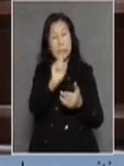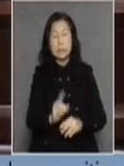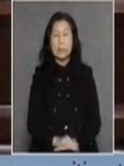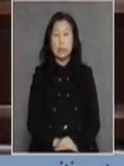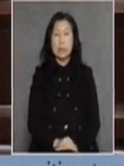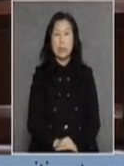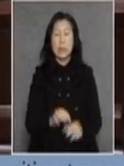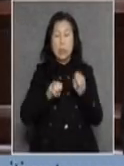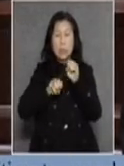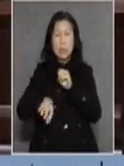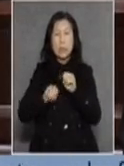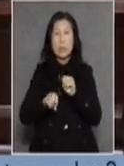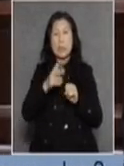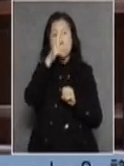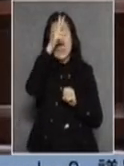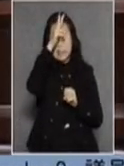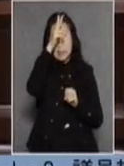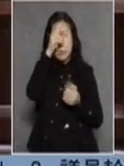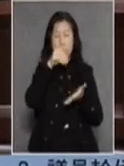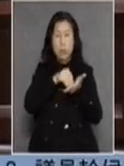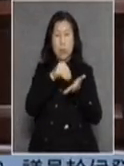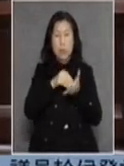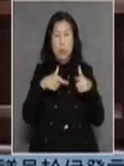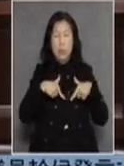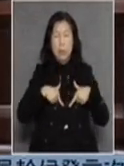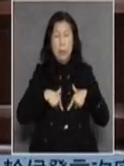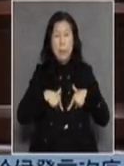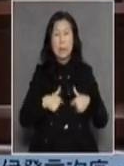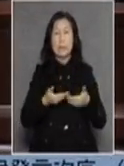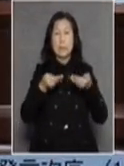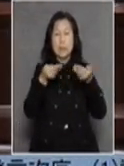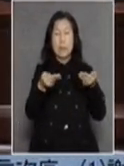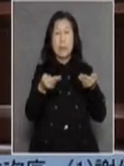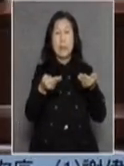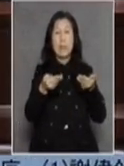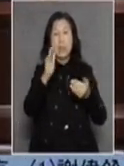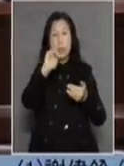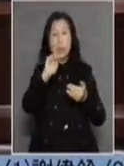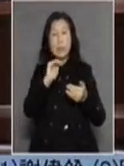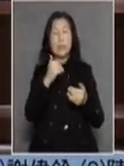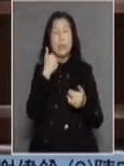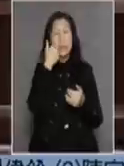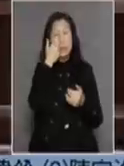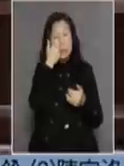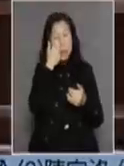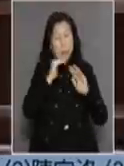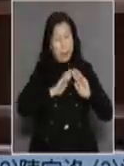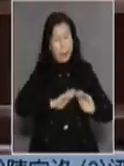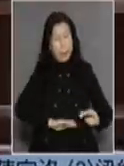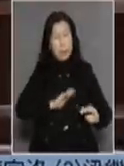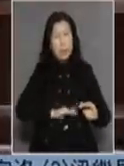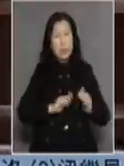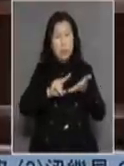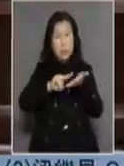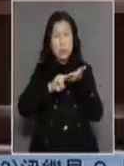至於缺乏展示政府決心去給市場可以冷靜的訊息呢，